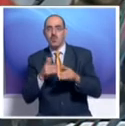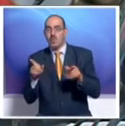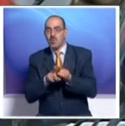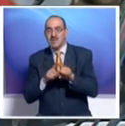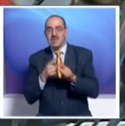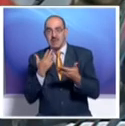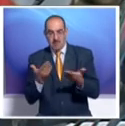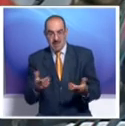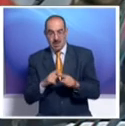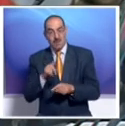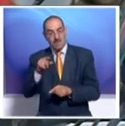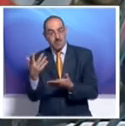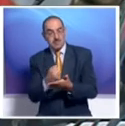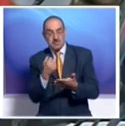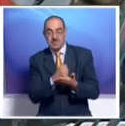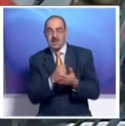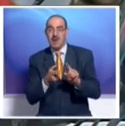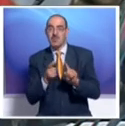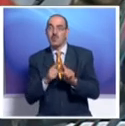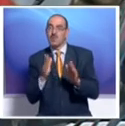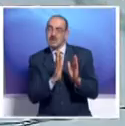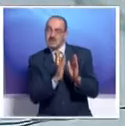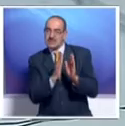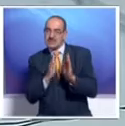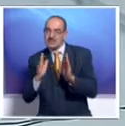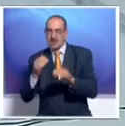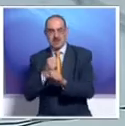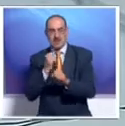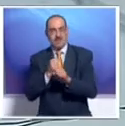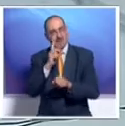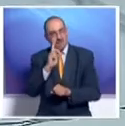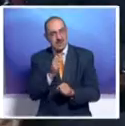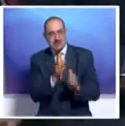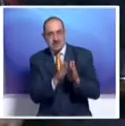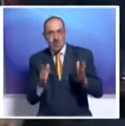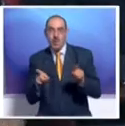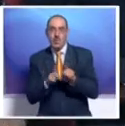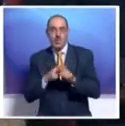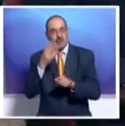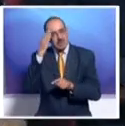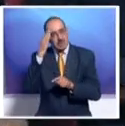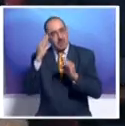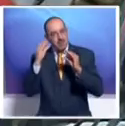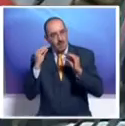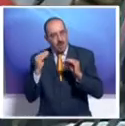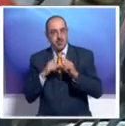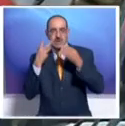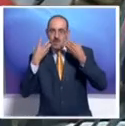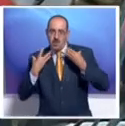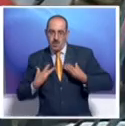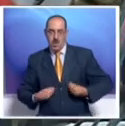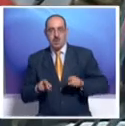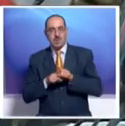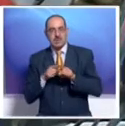تتطلب تحقيقها مراحل وخطوات تستلزم التحلي بالصبر تفهم ونبذ